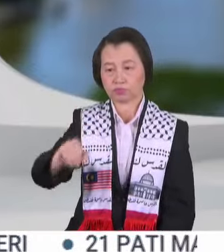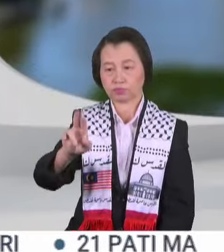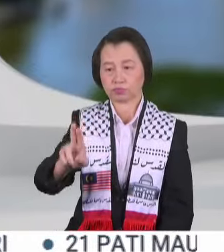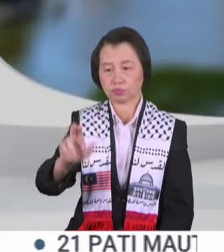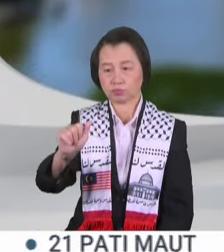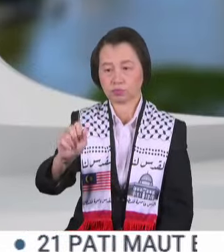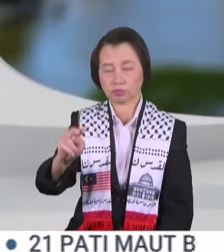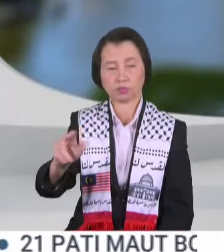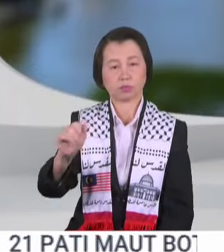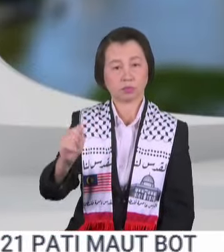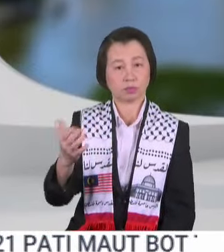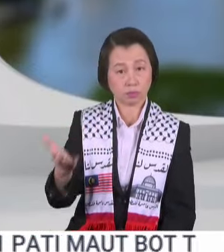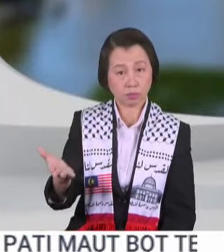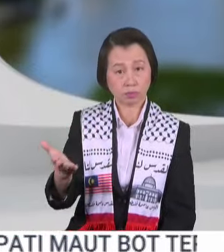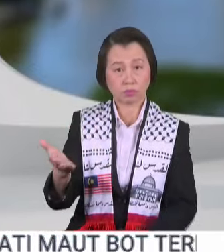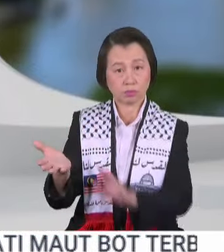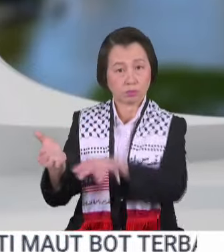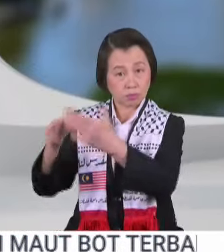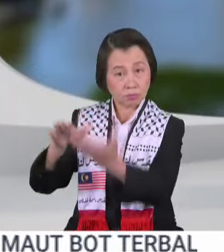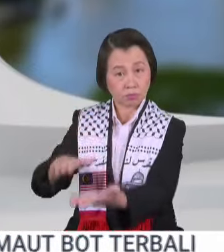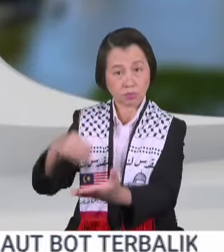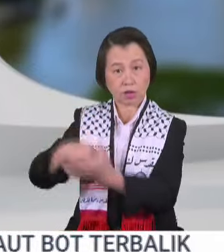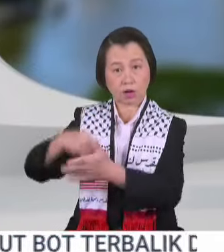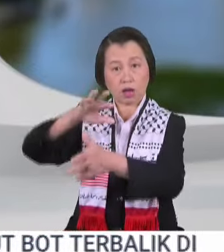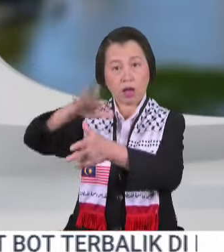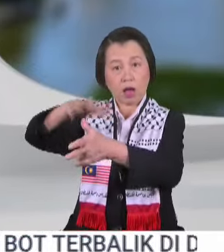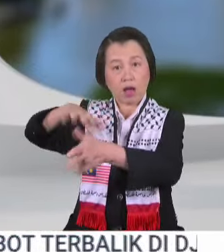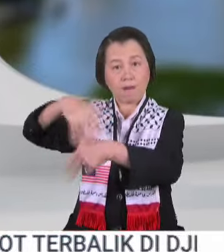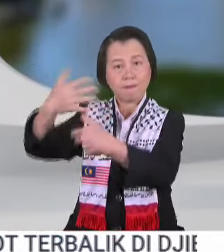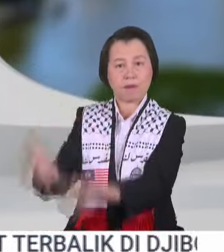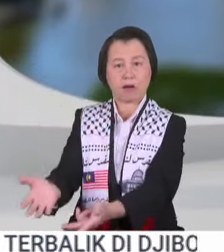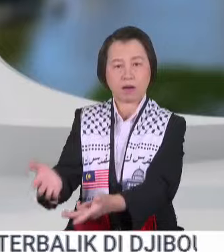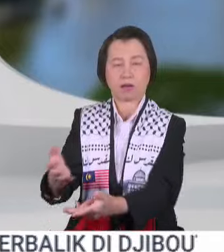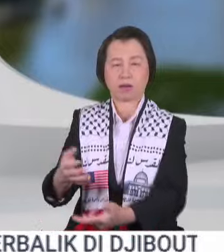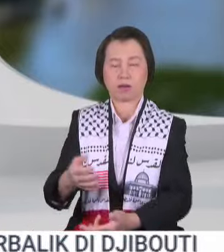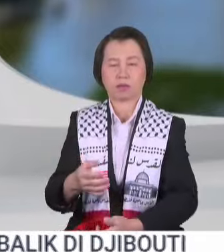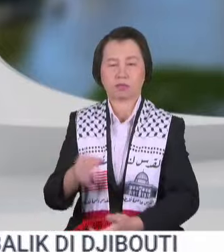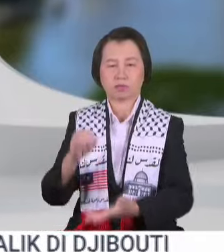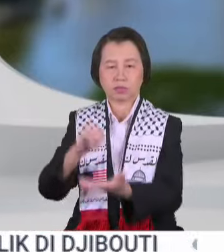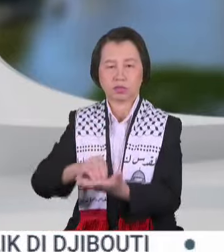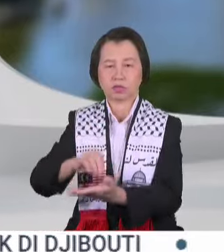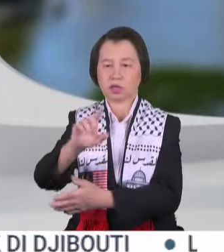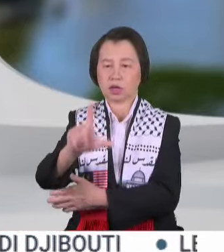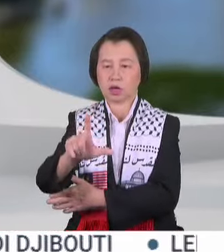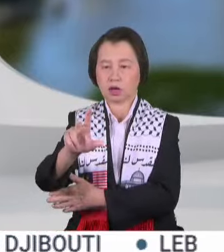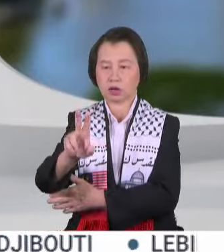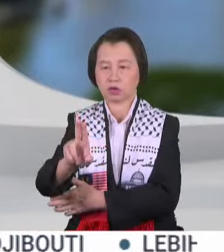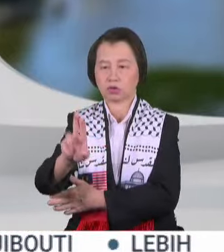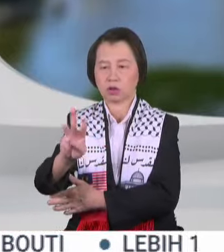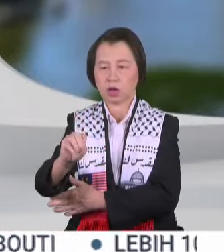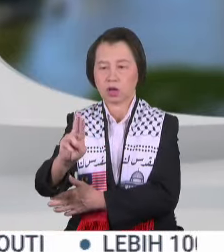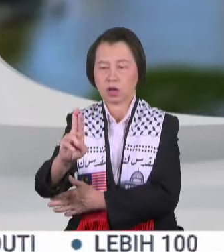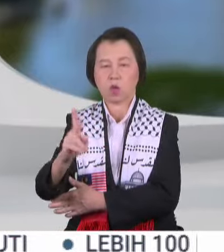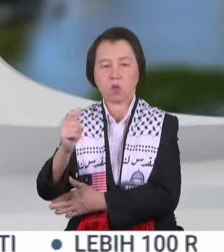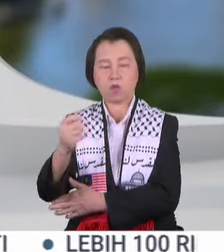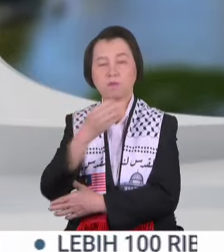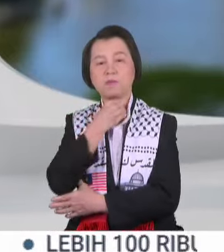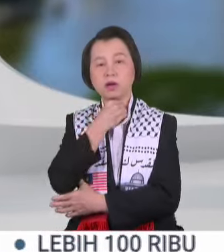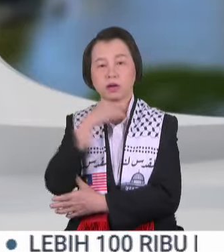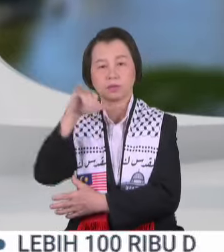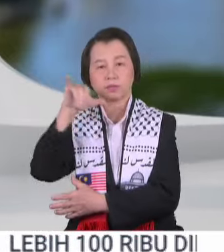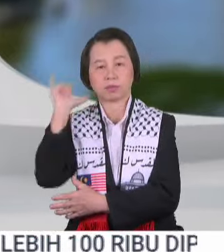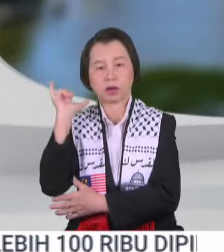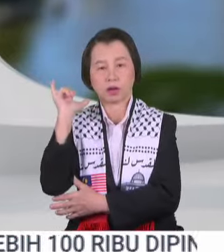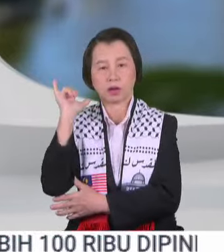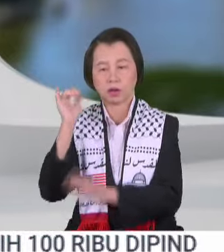Juana Felicia Rohna yang terkorban dalam nahas helikopter di Pangkalan Tentera Laut Diraja Malaysia TLDM Lumut Perak